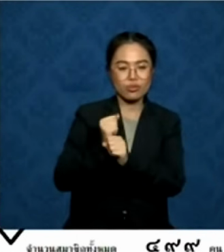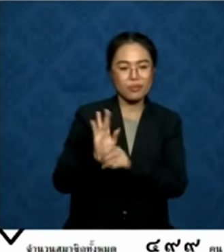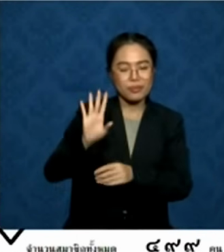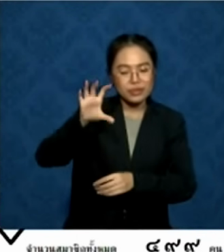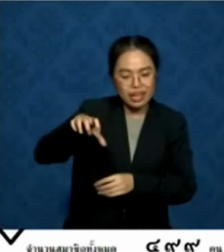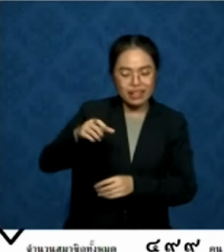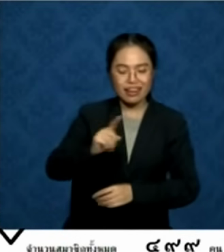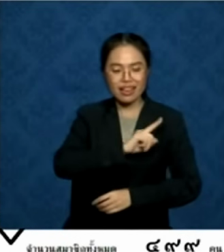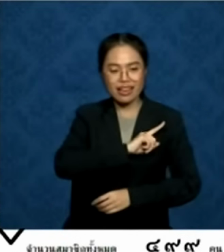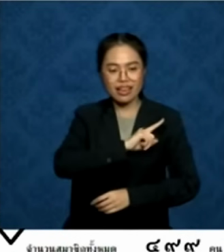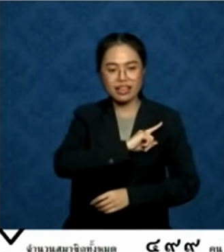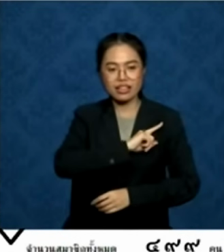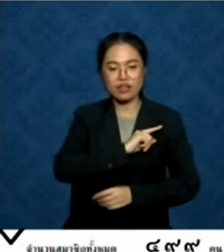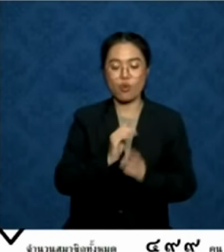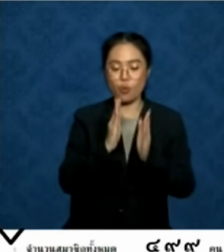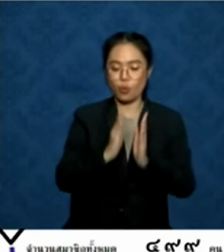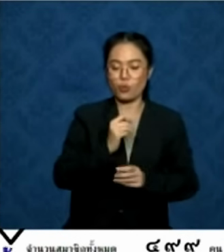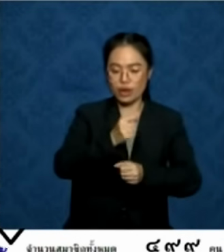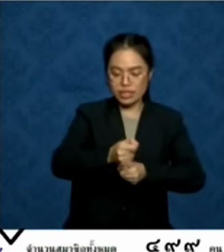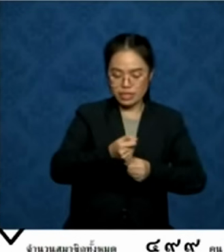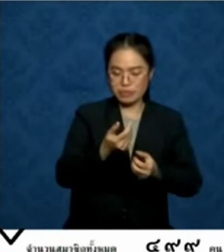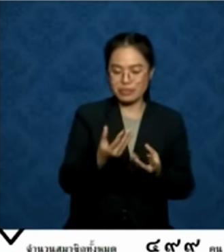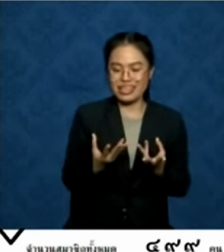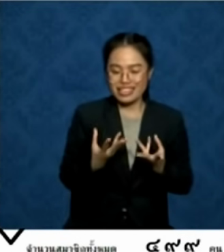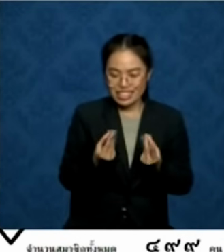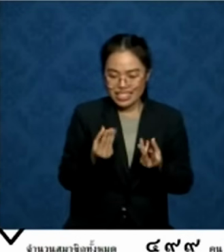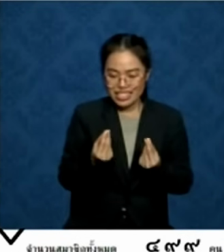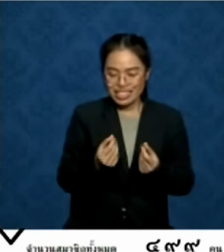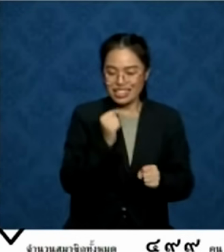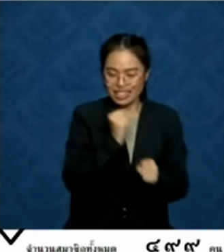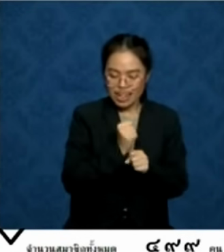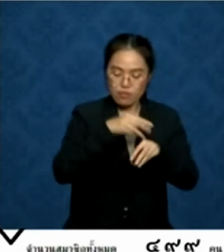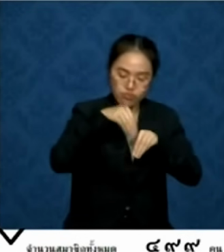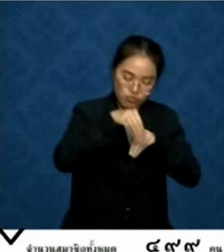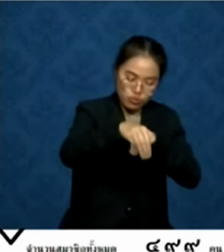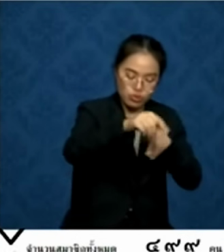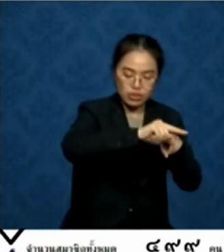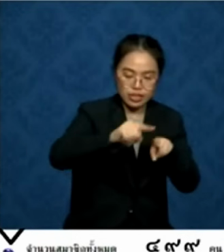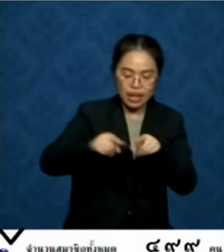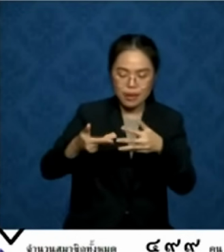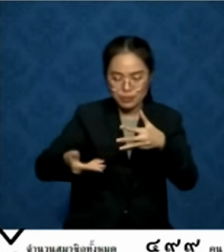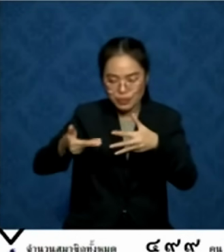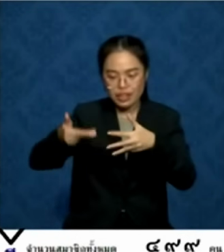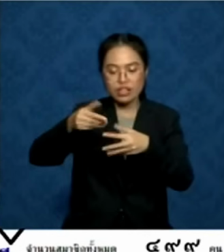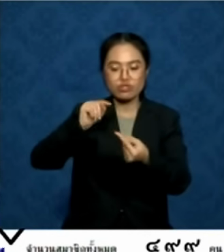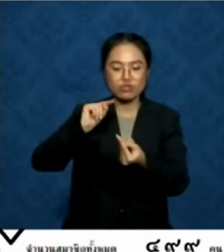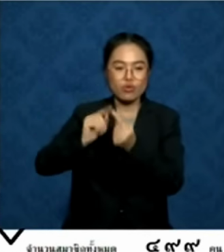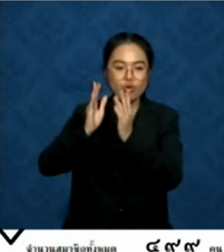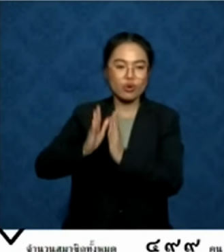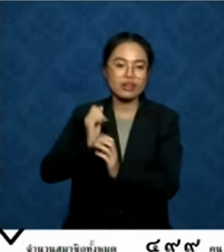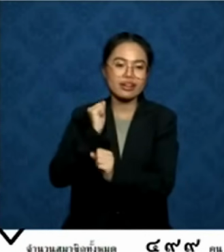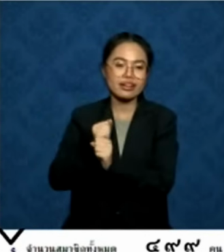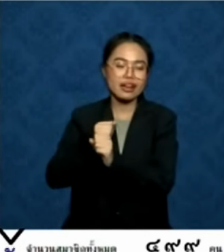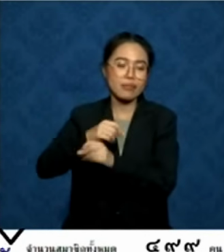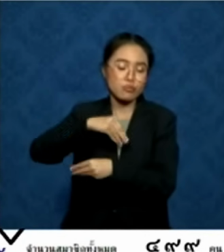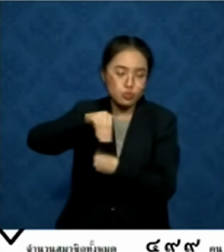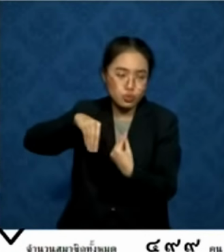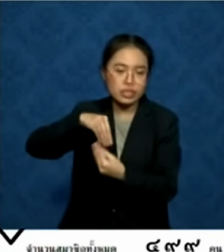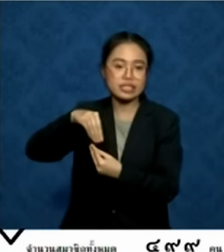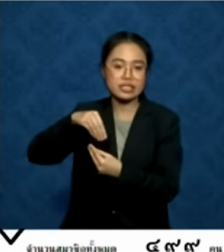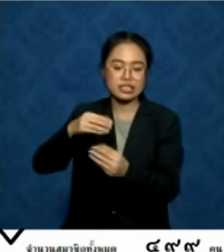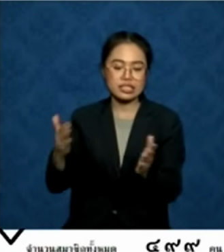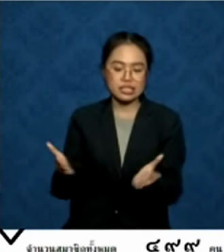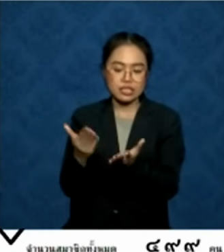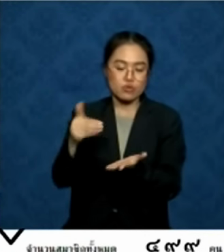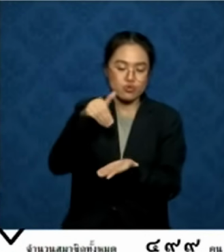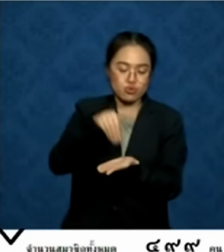รายเกษตรกรได้รับสิทธิ์ที่ดินทำกินยกระดับศักยภาพผู้ประกอบการธุรกิจสนับสนุนศูนย์เรียนรู้